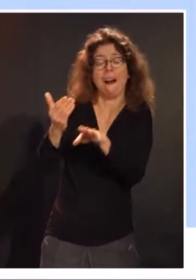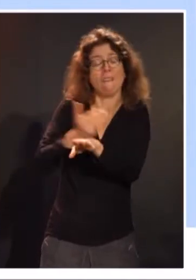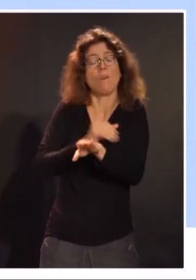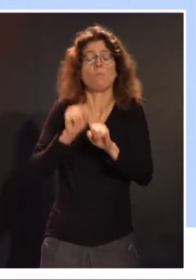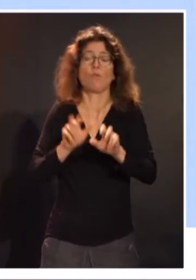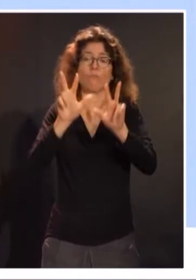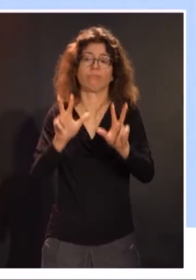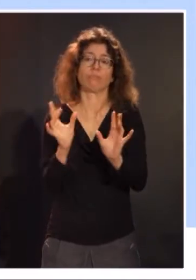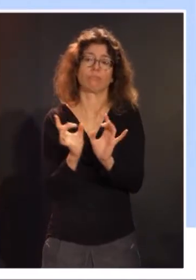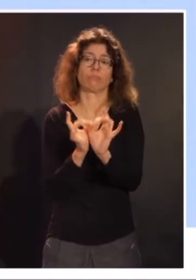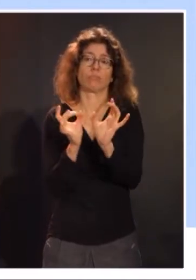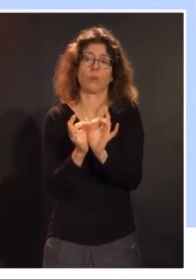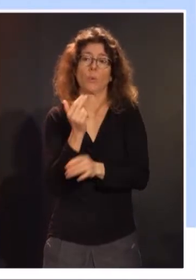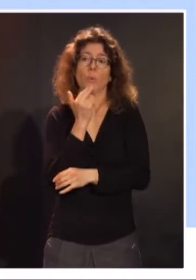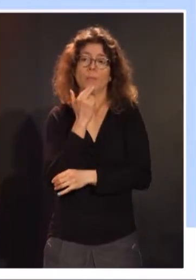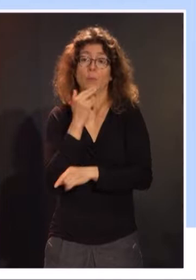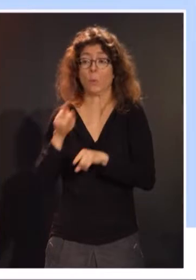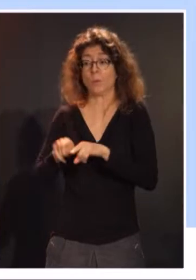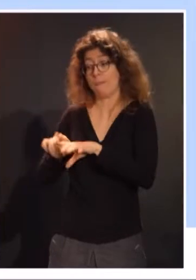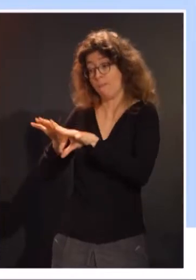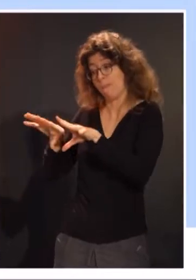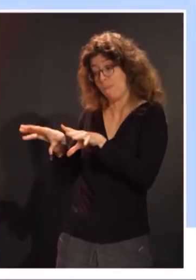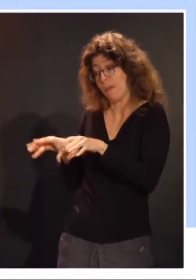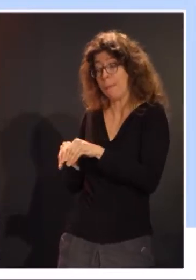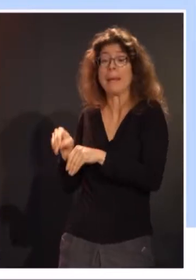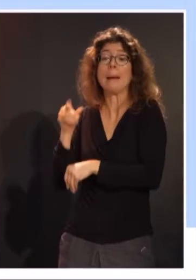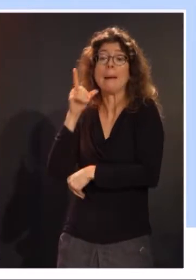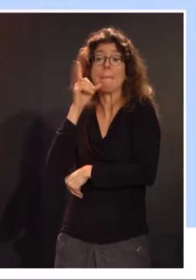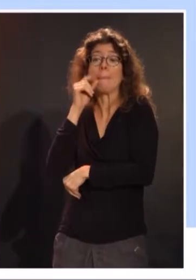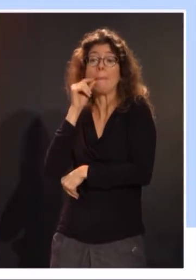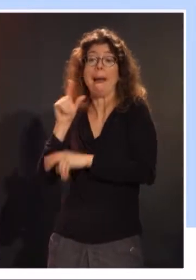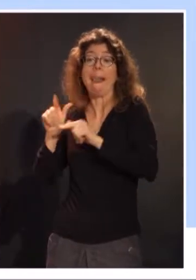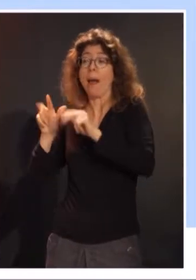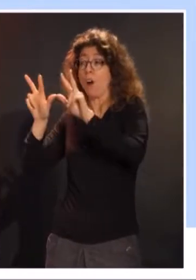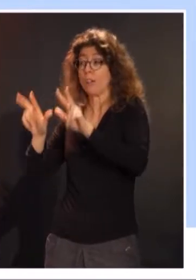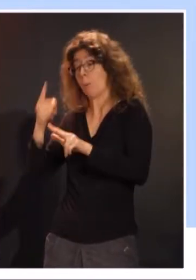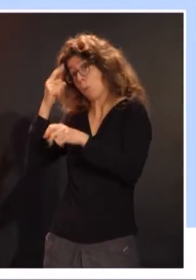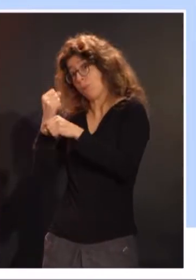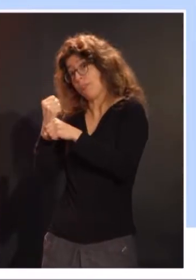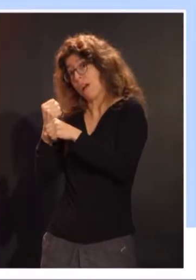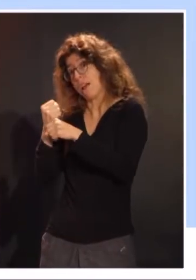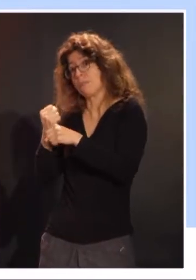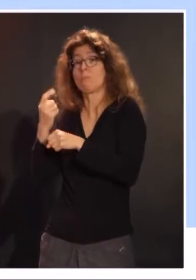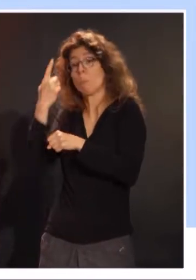famille évoque aussi la possibilité d'utiliser l'ordinateur de travail du papa sur les temps des devoirs à la maison.